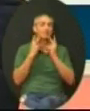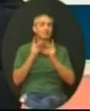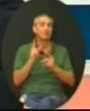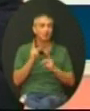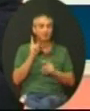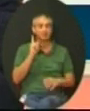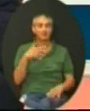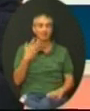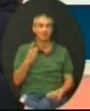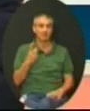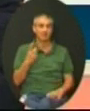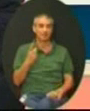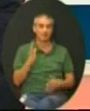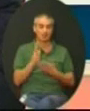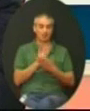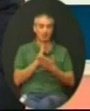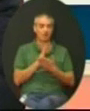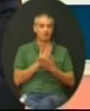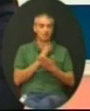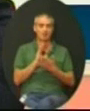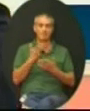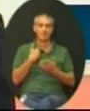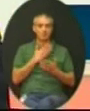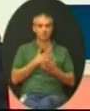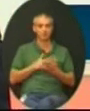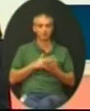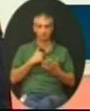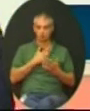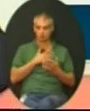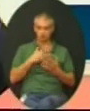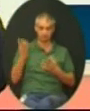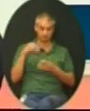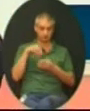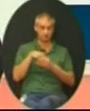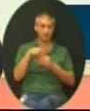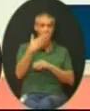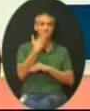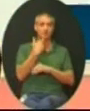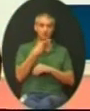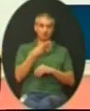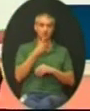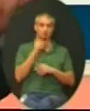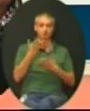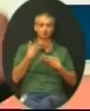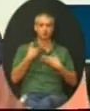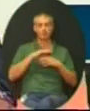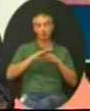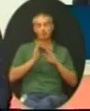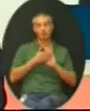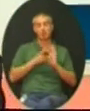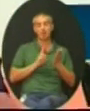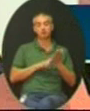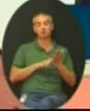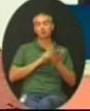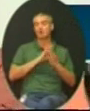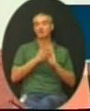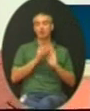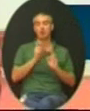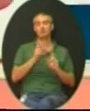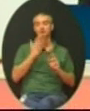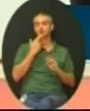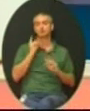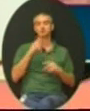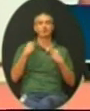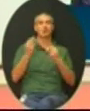הפתרון צריך להיות החלטה קודם כל של מה אנחנו רוצים. אנחנו רוצים שהם יהיו חלק מדינת ישראל, שיקבלו את כל הזכויות ואת כל החובות של מדינת